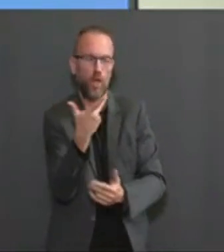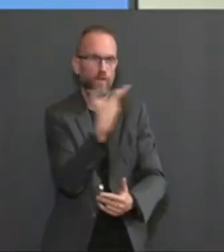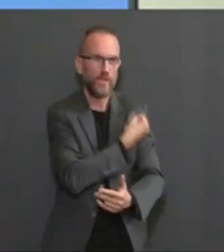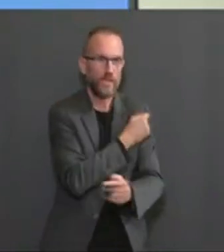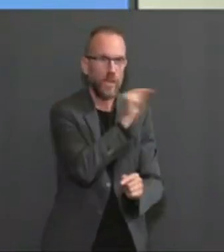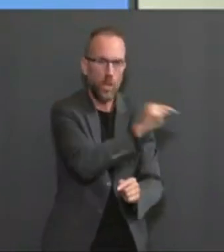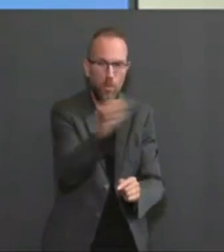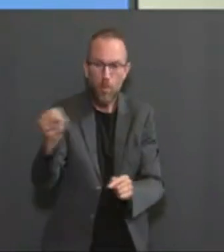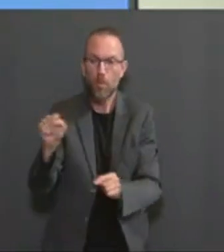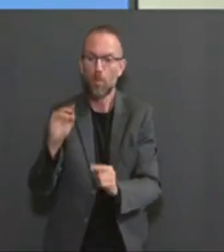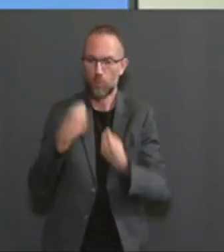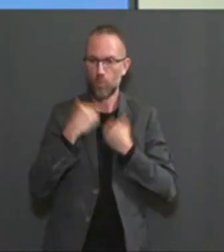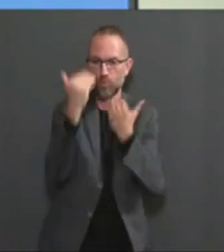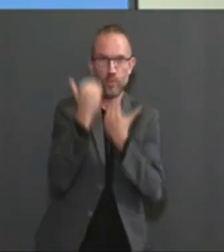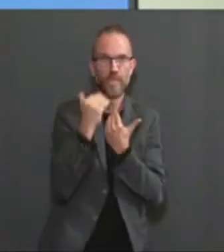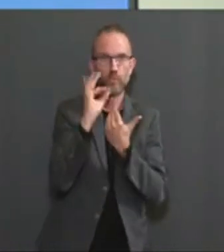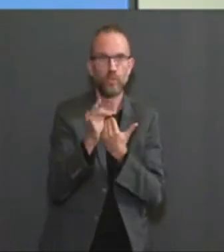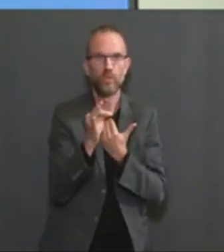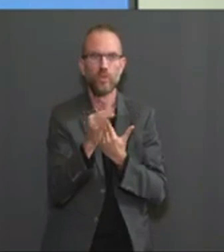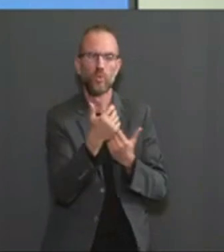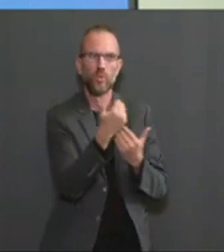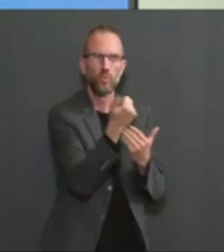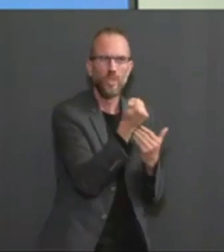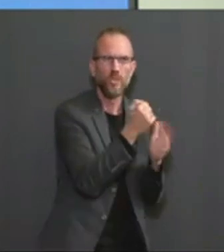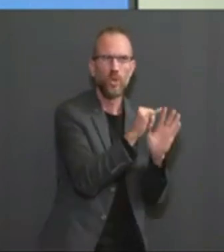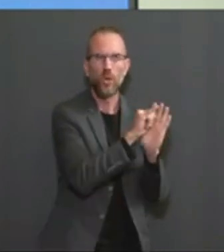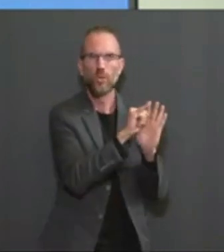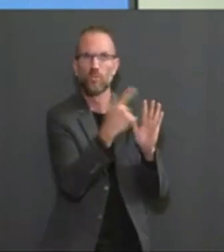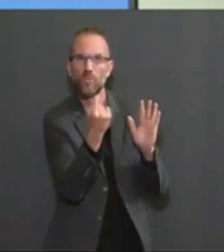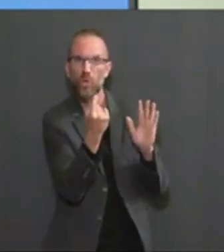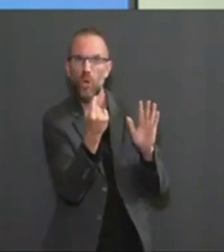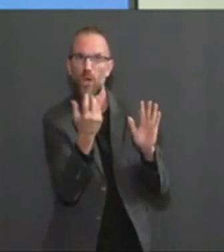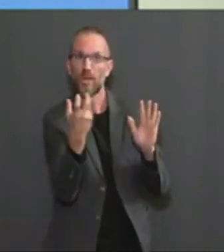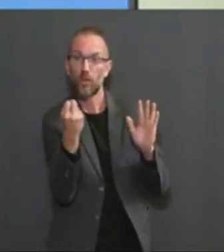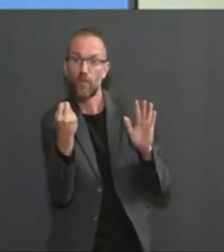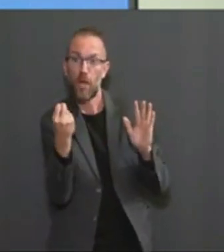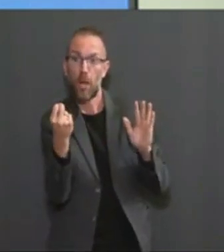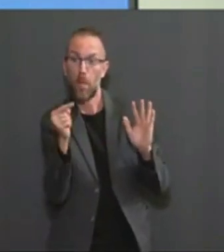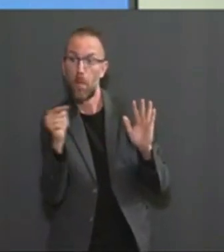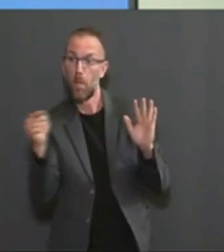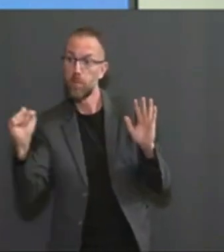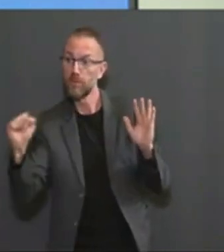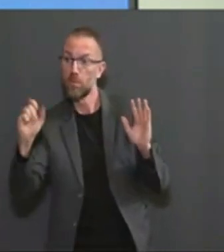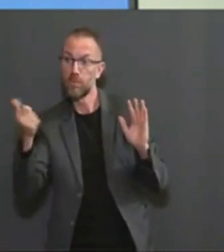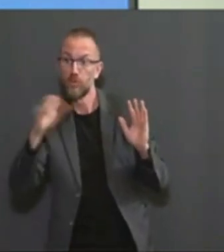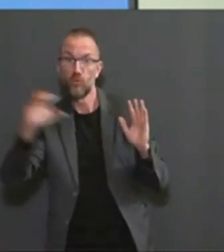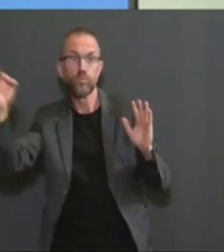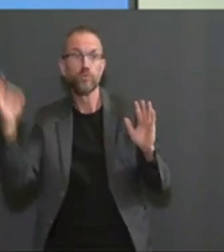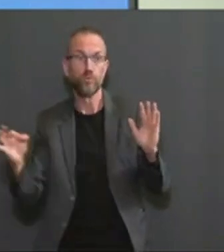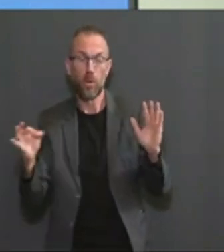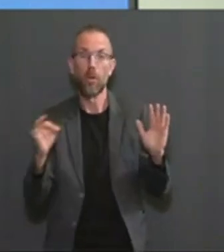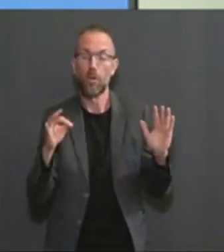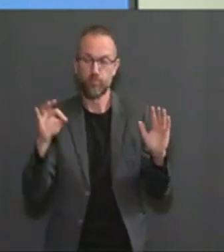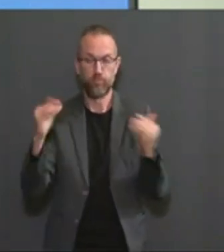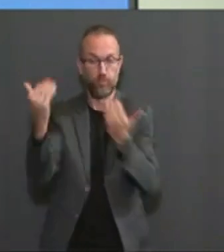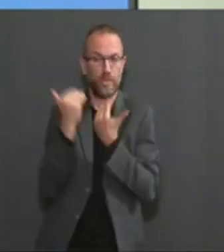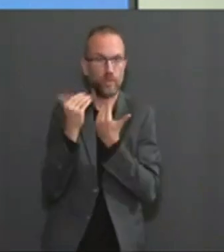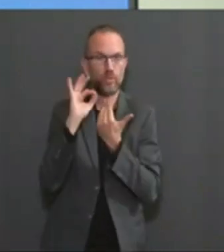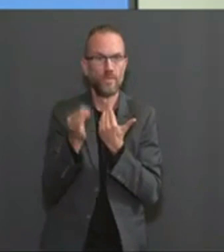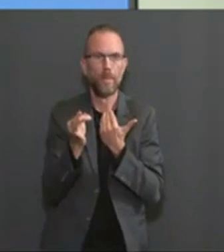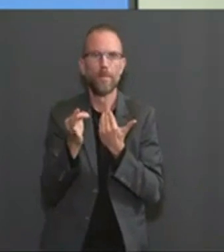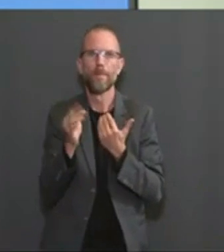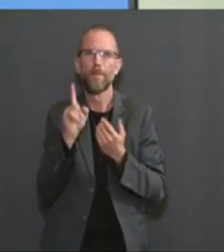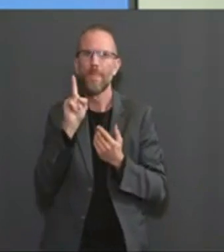80, parfois jusqu'à 100% pratiquement, moins 95% pour différentes maladies, mais tous ces vaccins, même